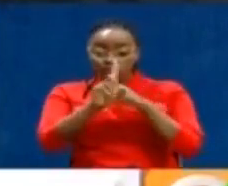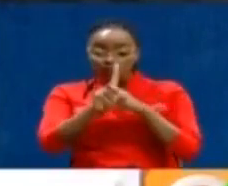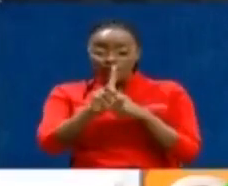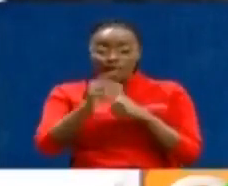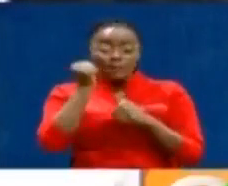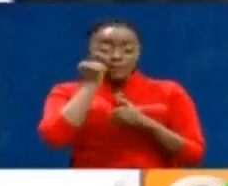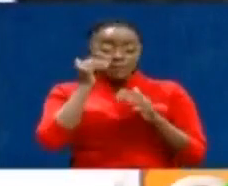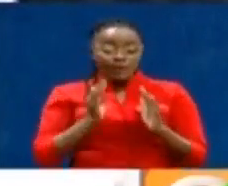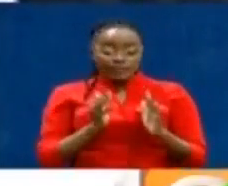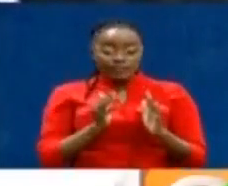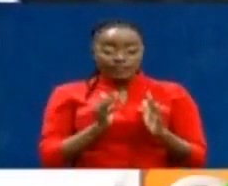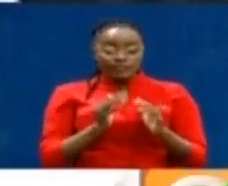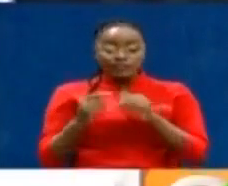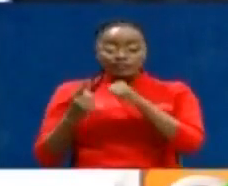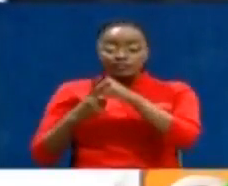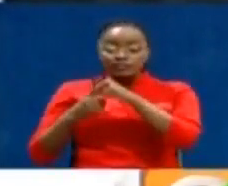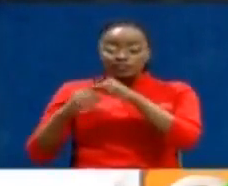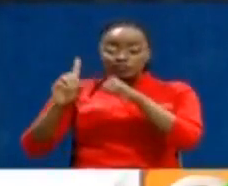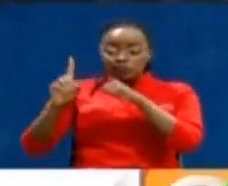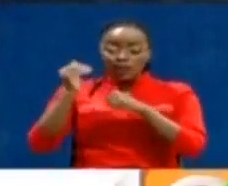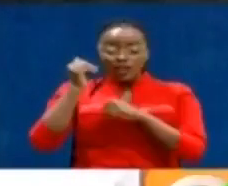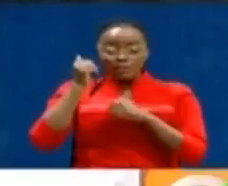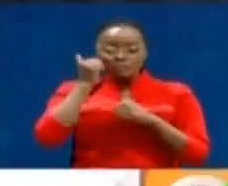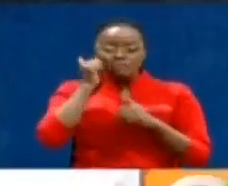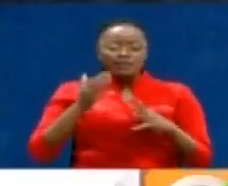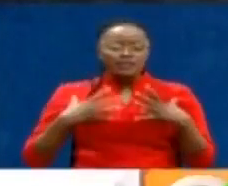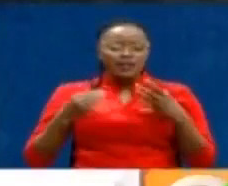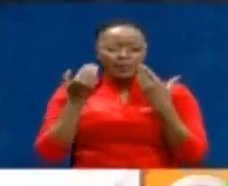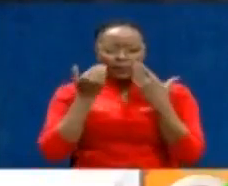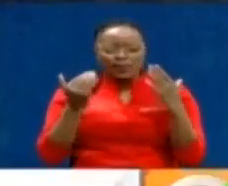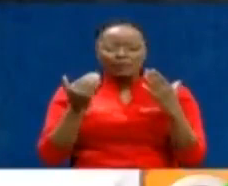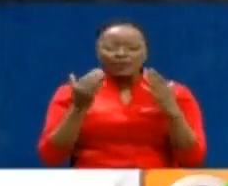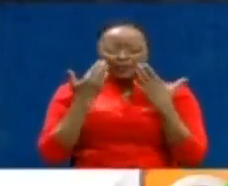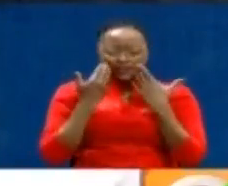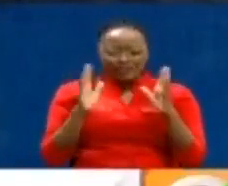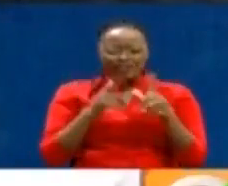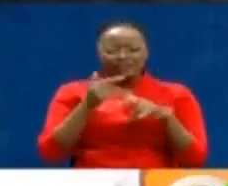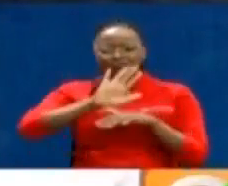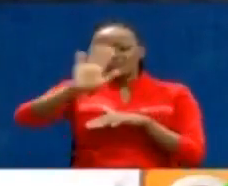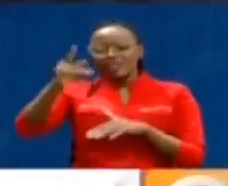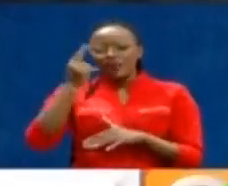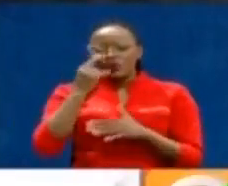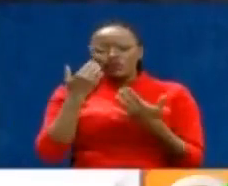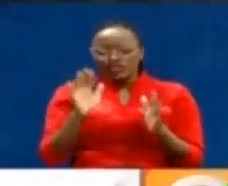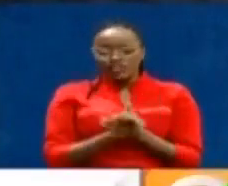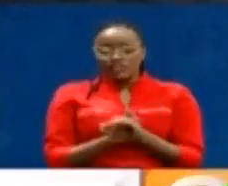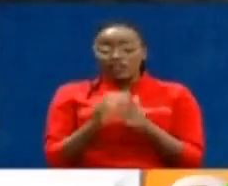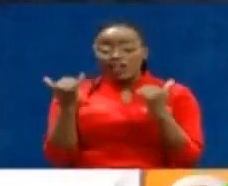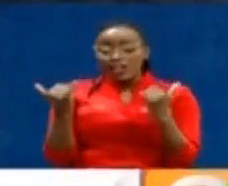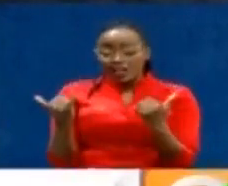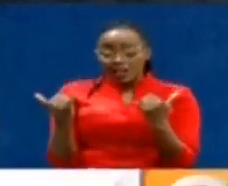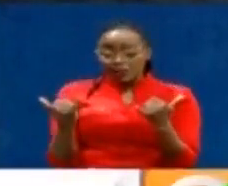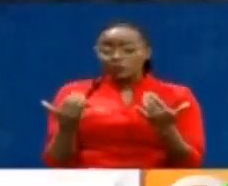71, watu 61 wamepata fueni na wamerudi majumbani. Kadri